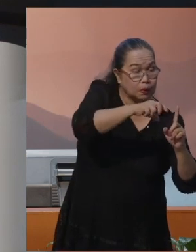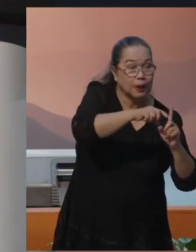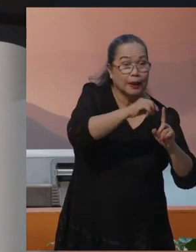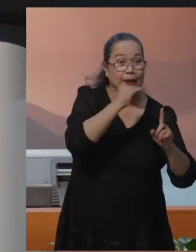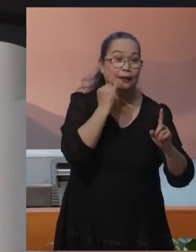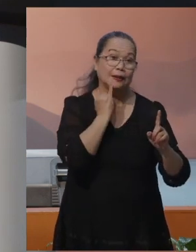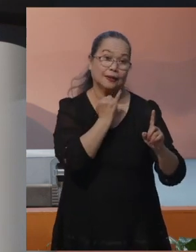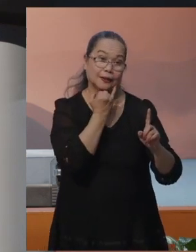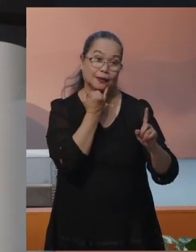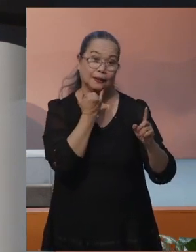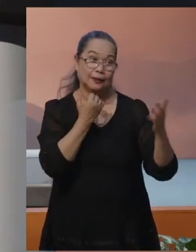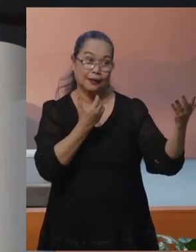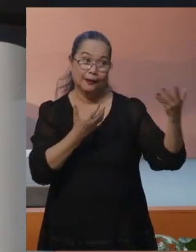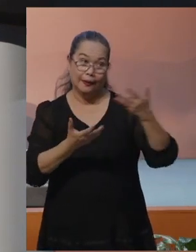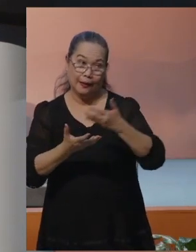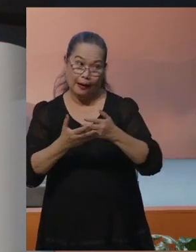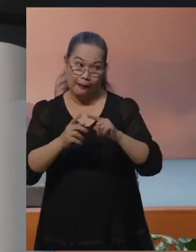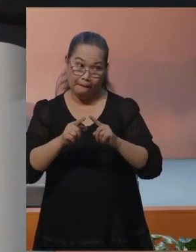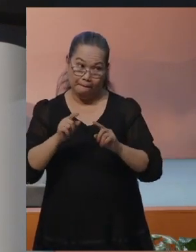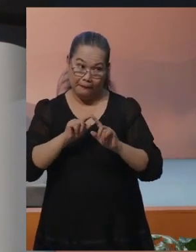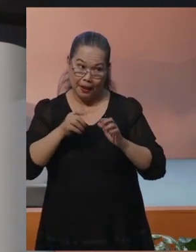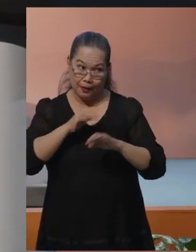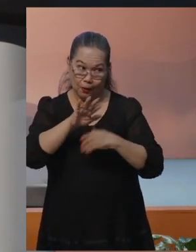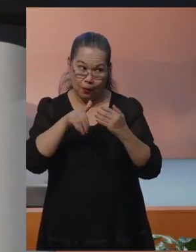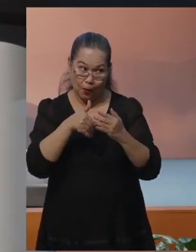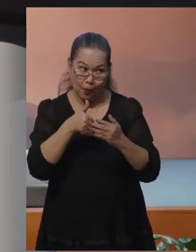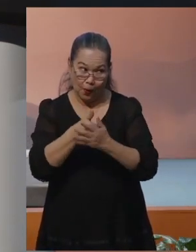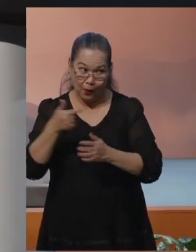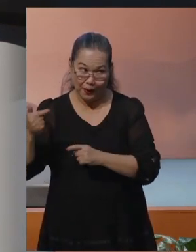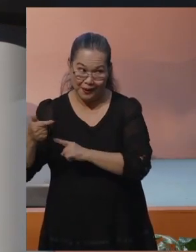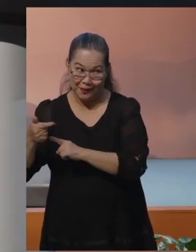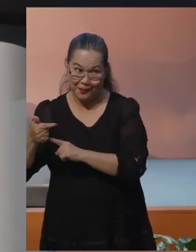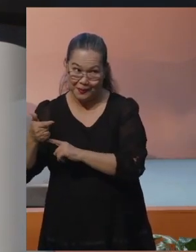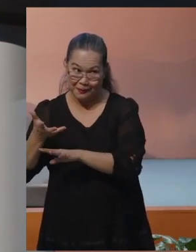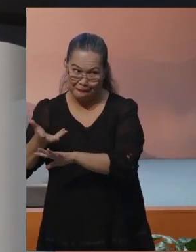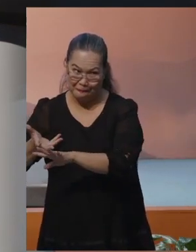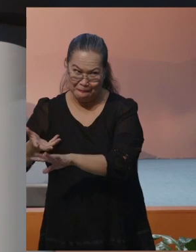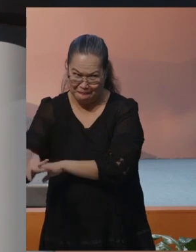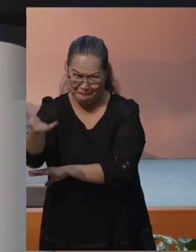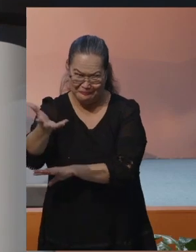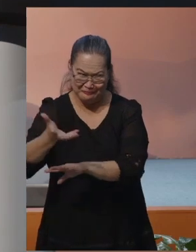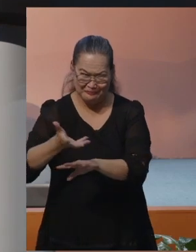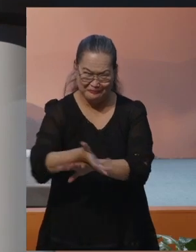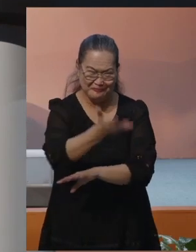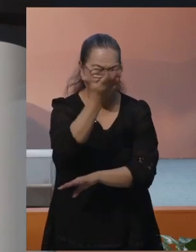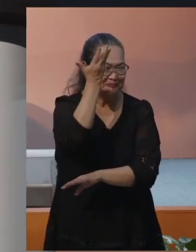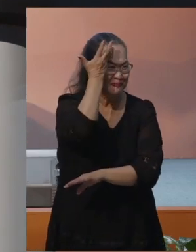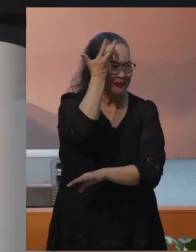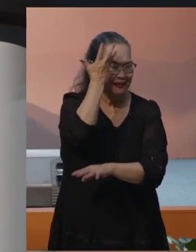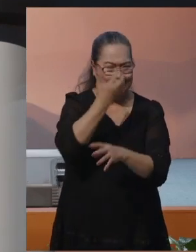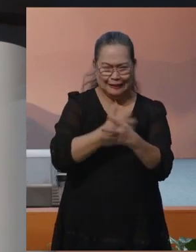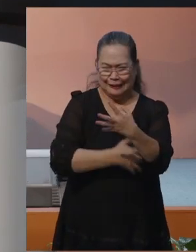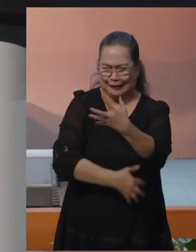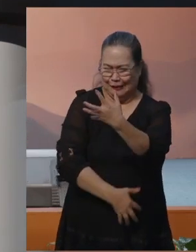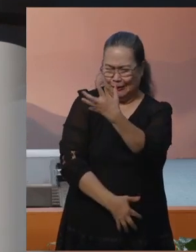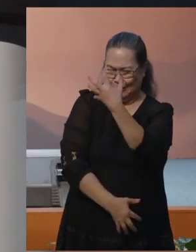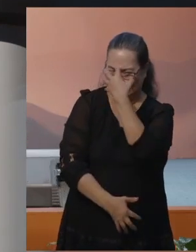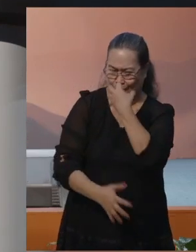sila. Pero naisahan sila lahat ng Gibeon. Kaya siguro, galit na galit sila sa